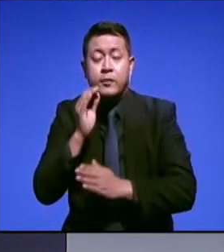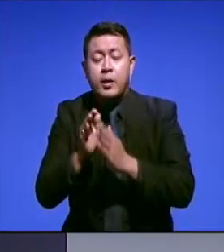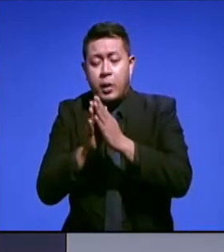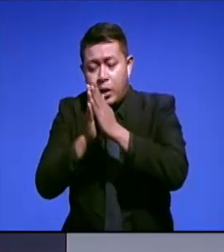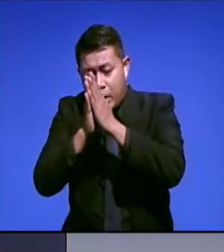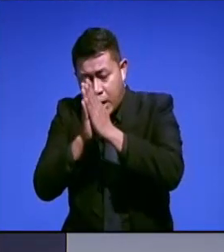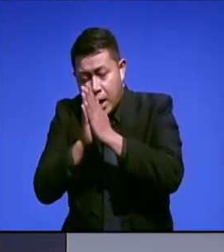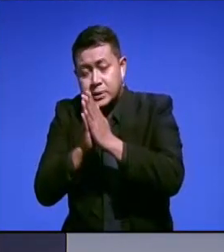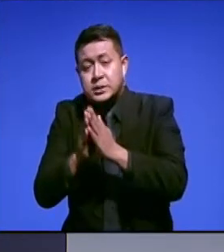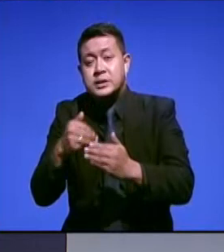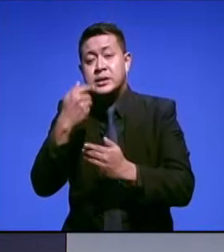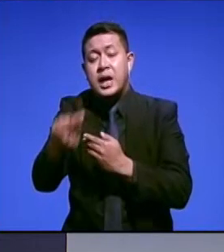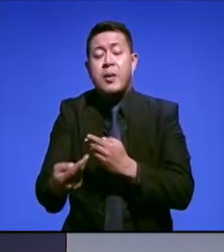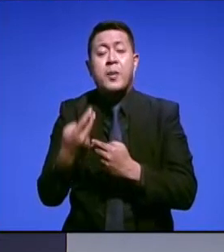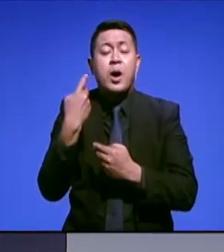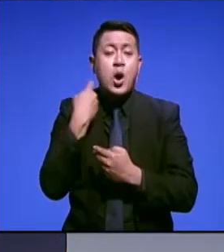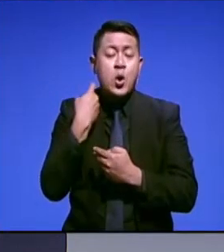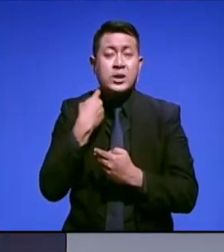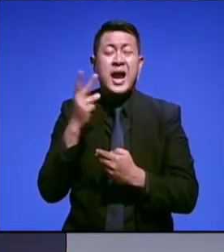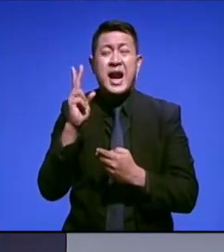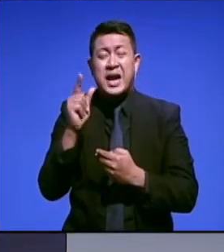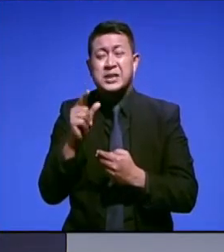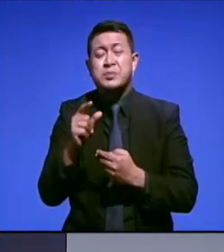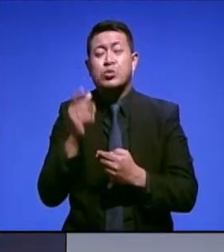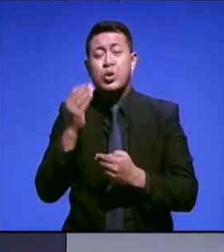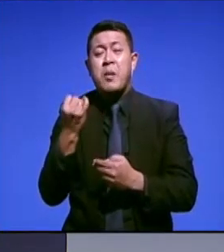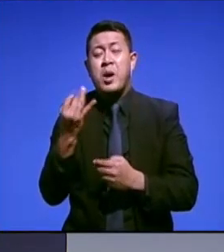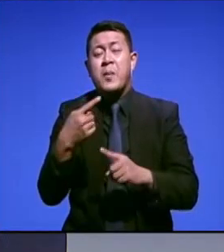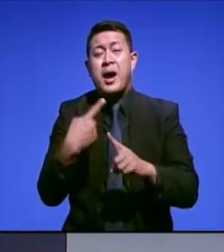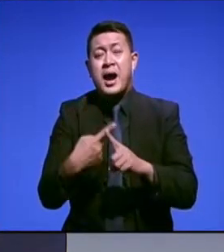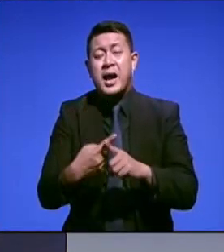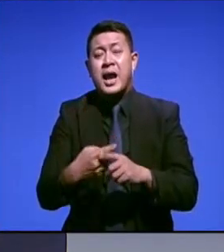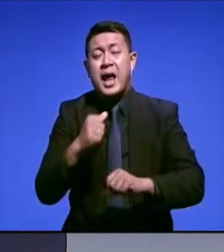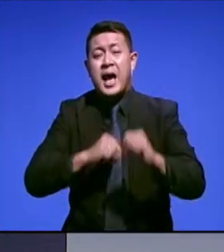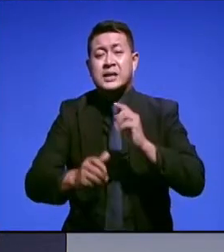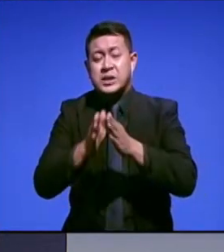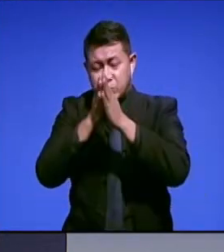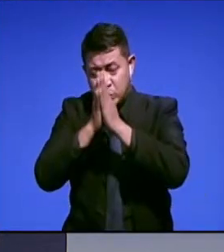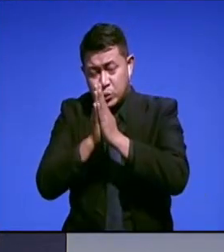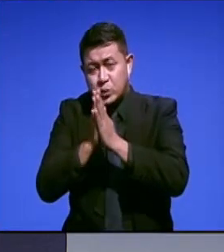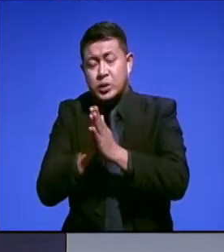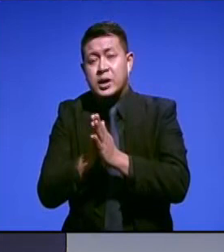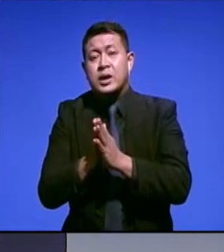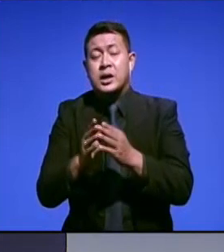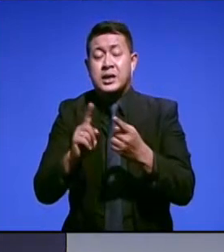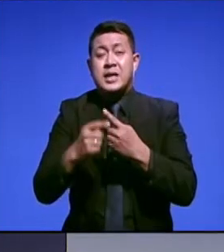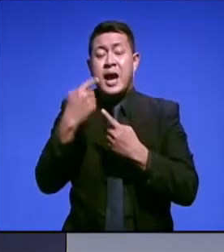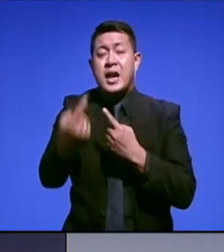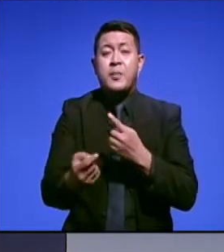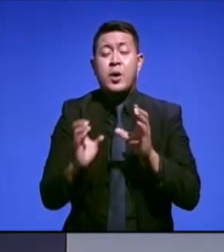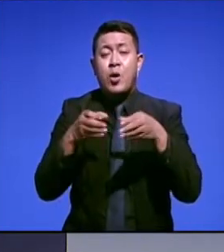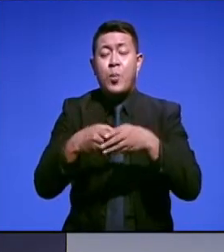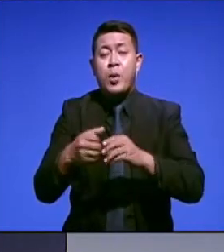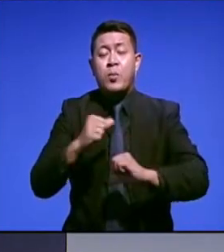sujudnya dilakukan di hadapan para dokter. Risma diketahui telah beberapa kali melakukan aksi sujud sebelumnya, diantaranya di hadapan